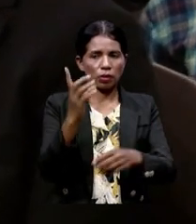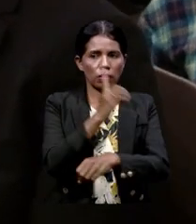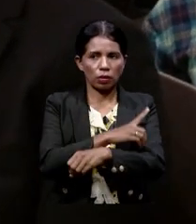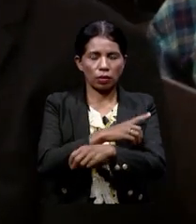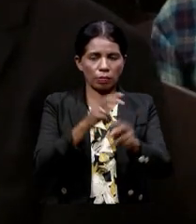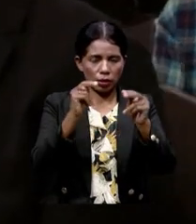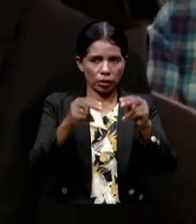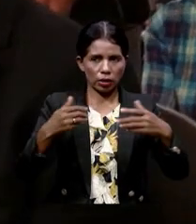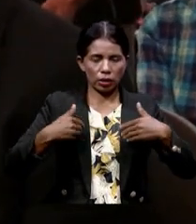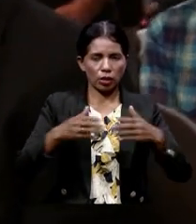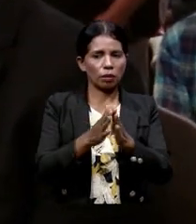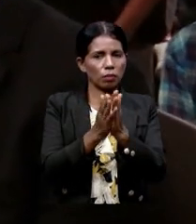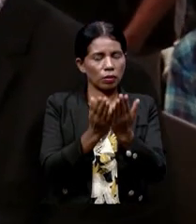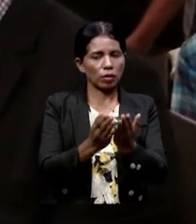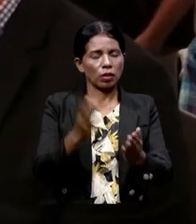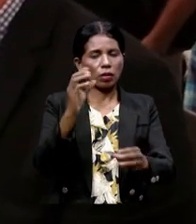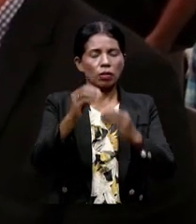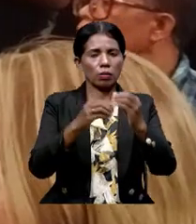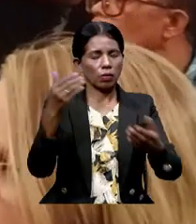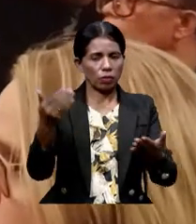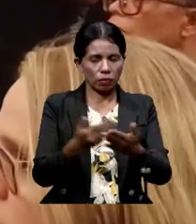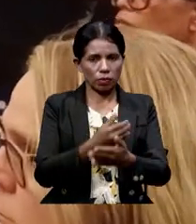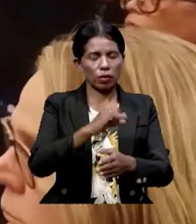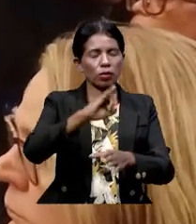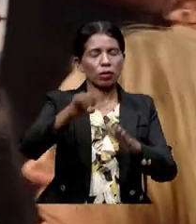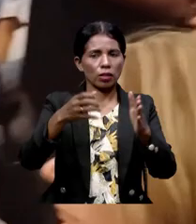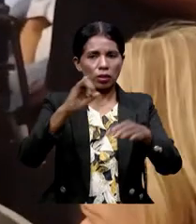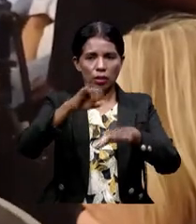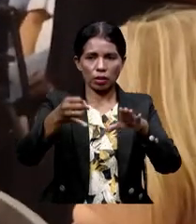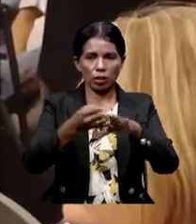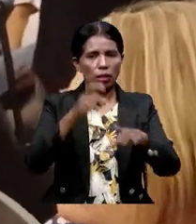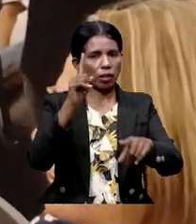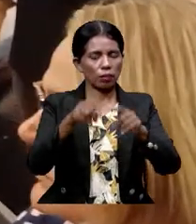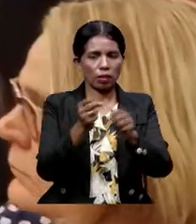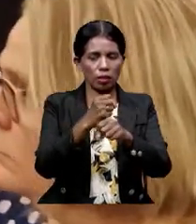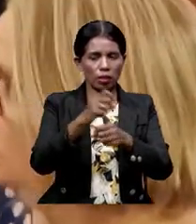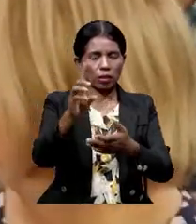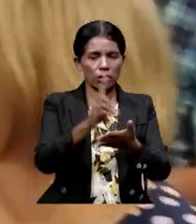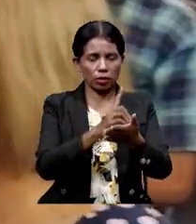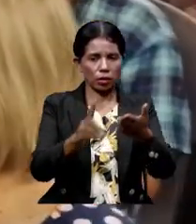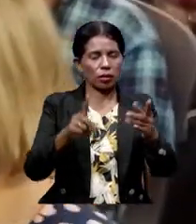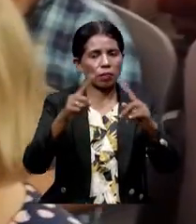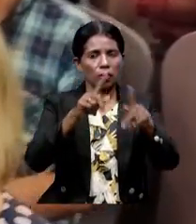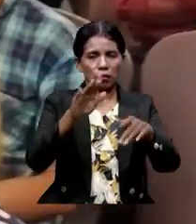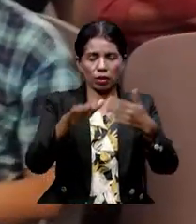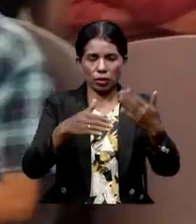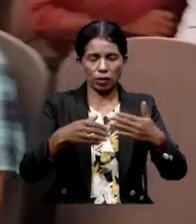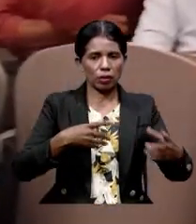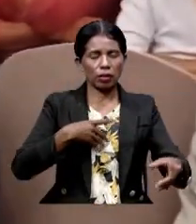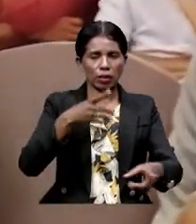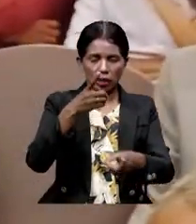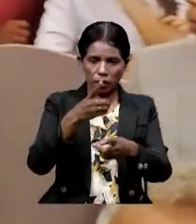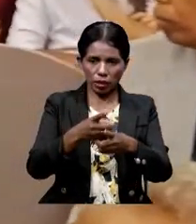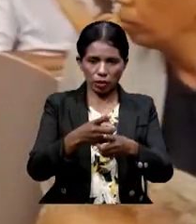iha Matadalang no kunyesimento fong kona ba jornalismo inklusivo ho labele halo diskriminasaun ba ema seluk nye direitu ekspresaun